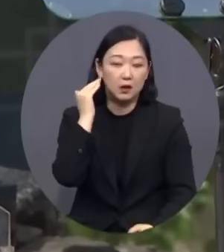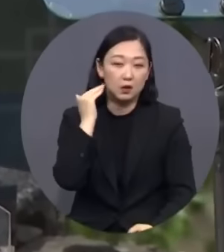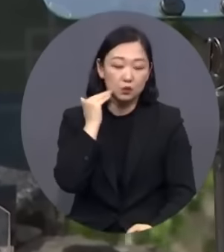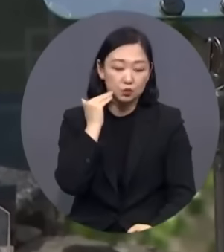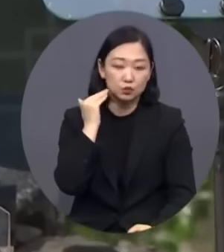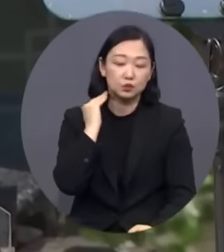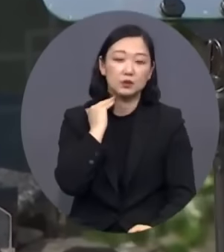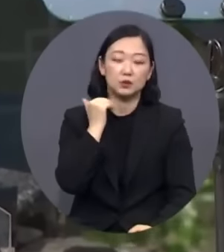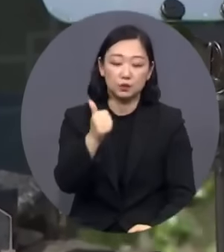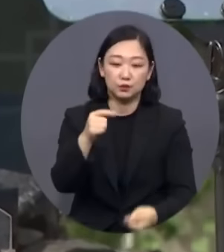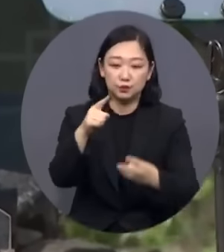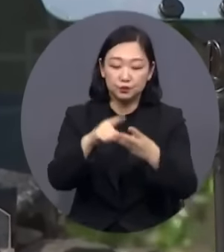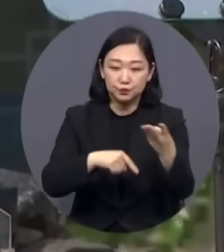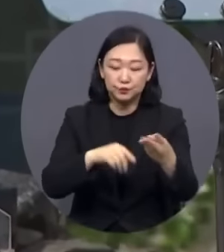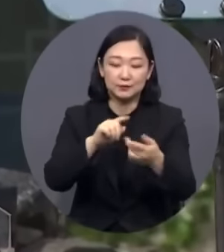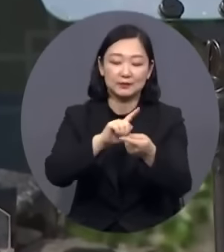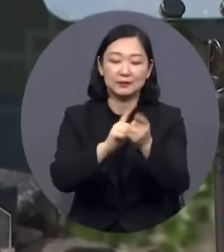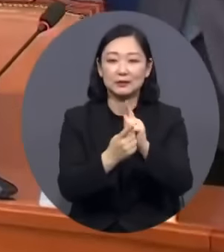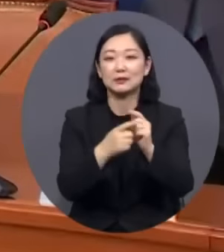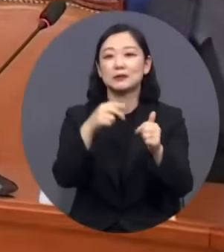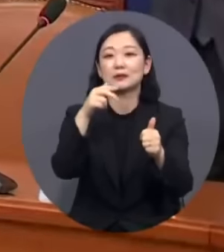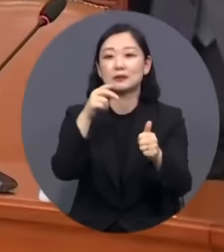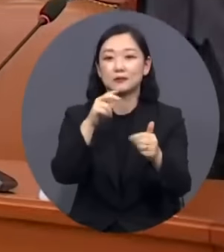대통령 윤석열 대도.